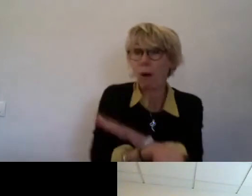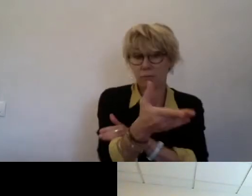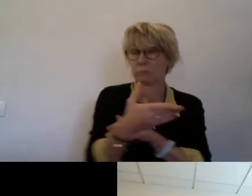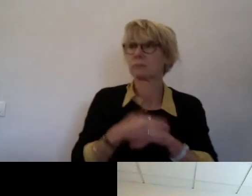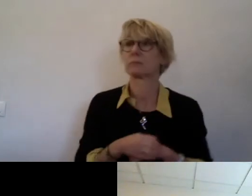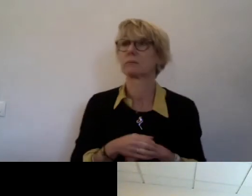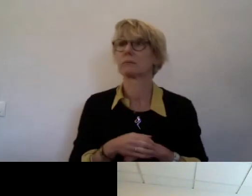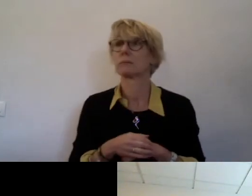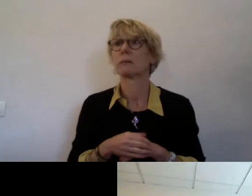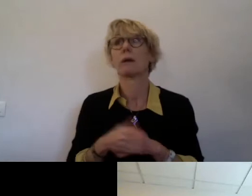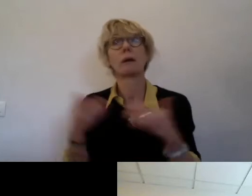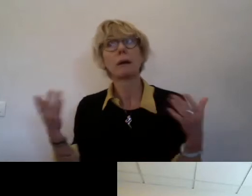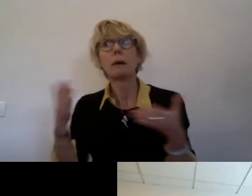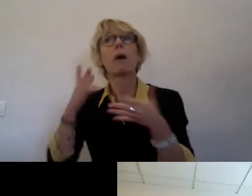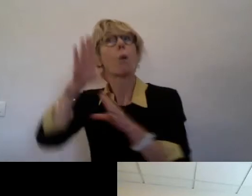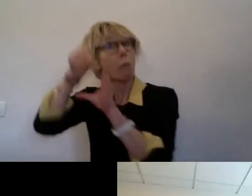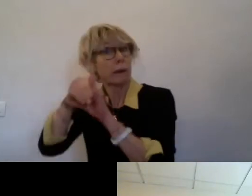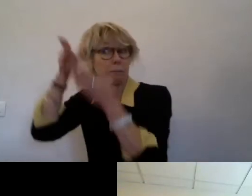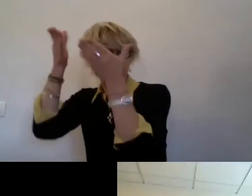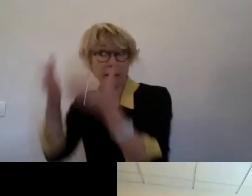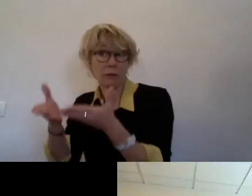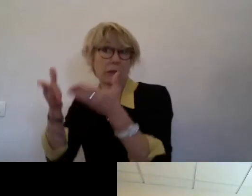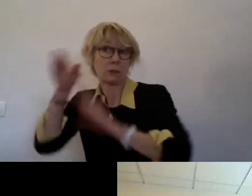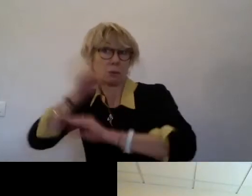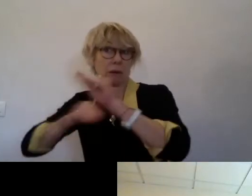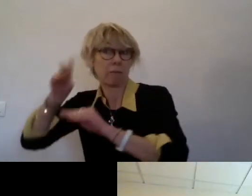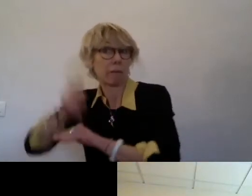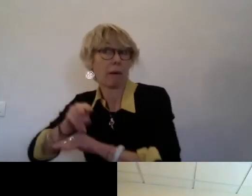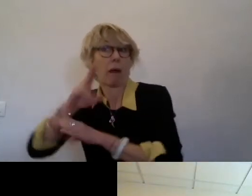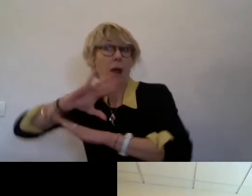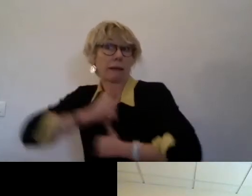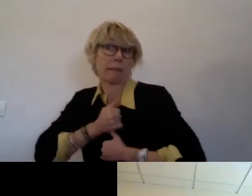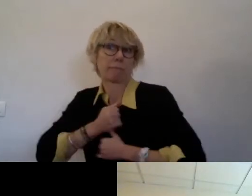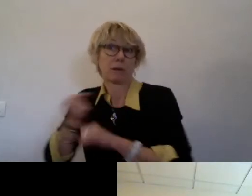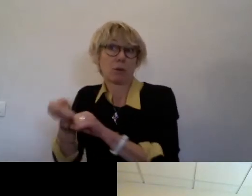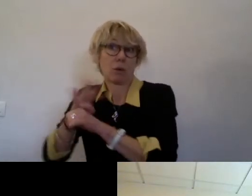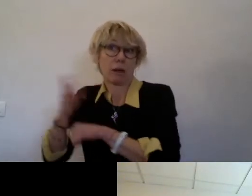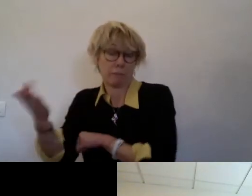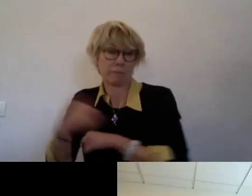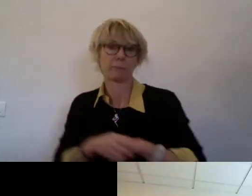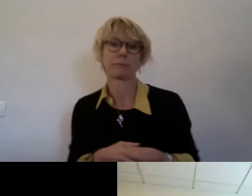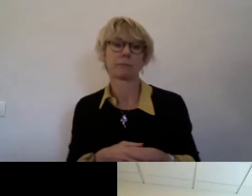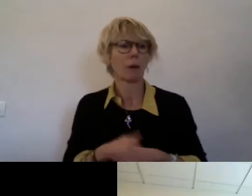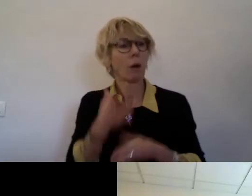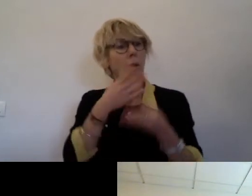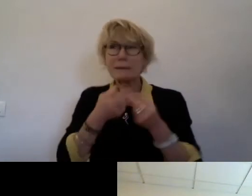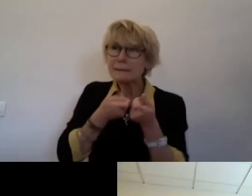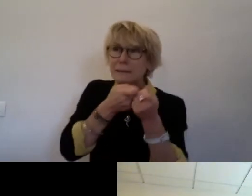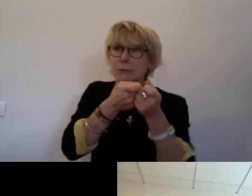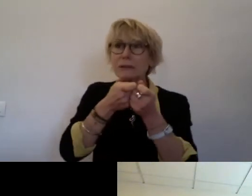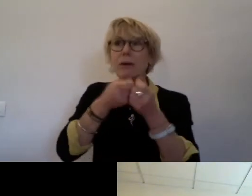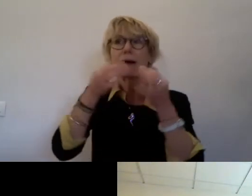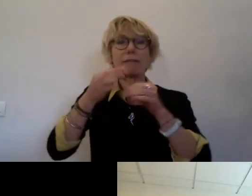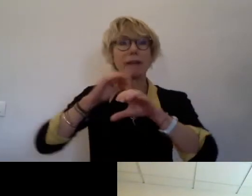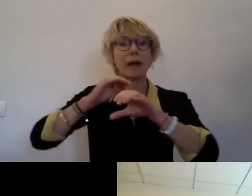ou des personnels qui étaient aussi malades de la maladie. On a aussi une sous-stimulation cognitive et on